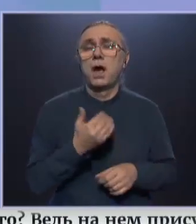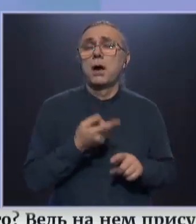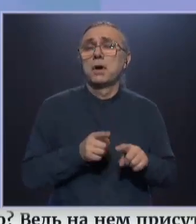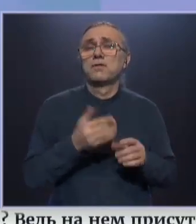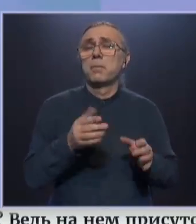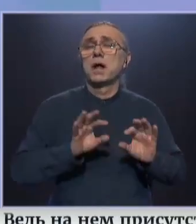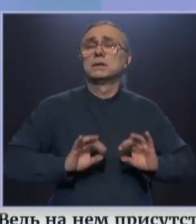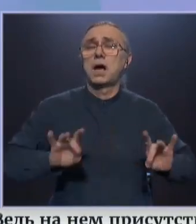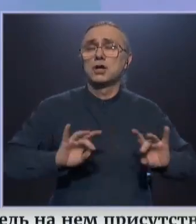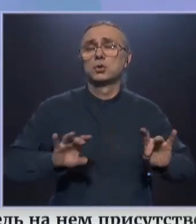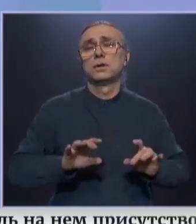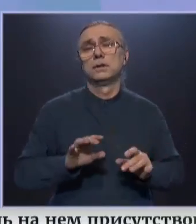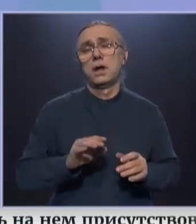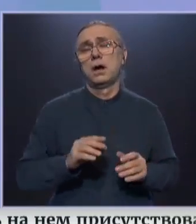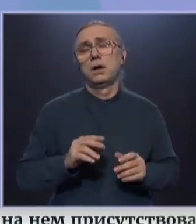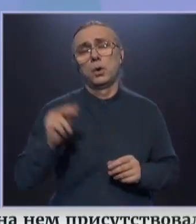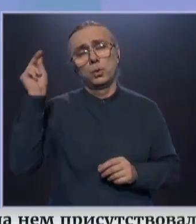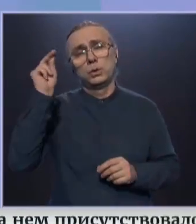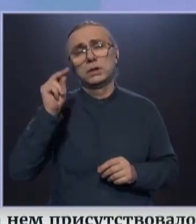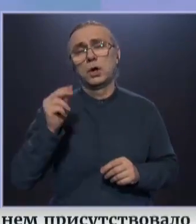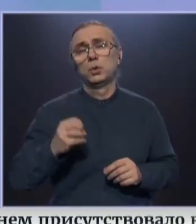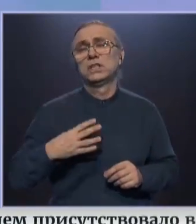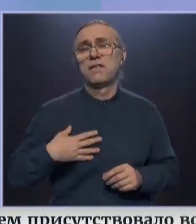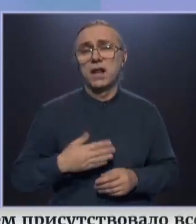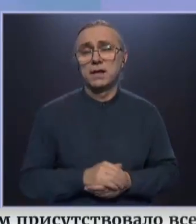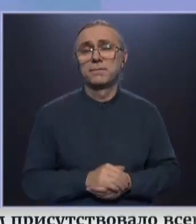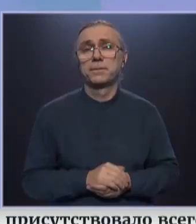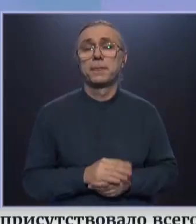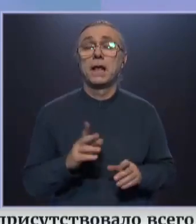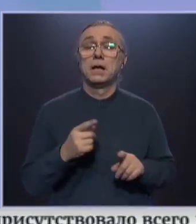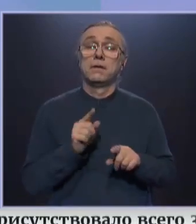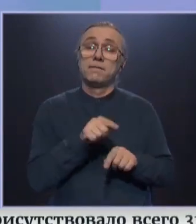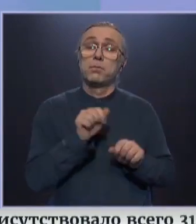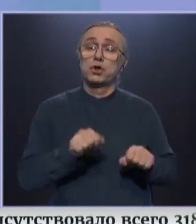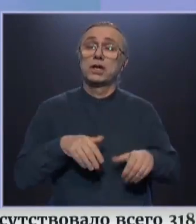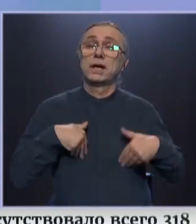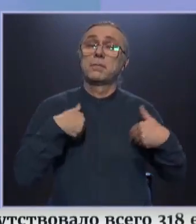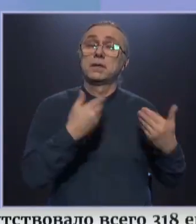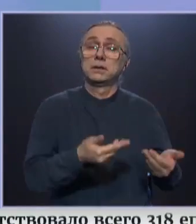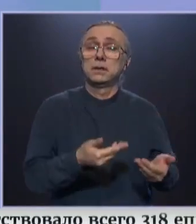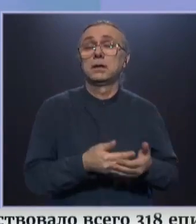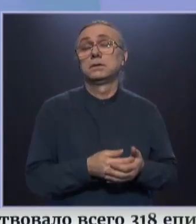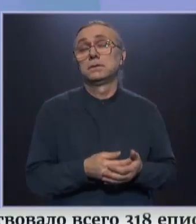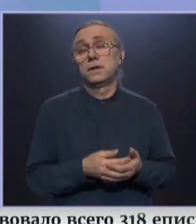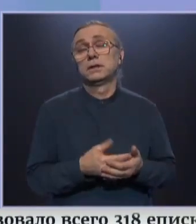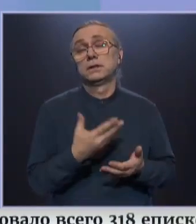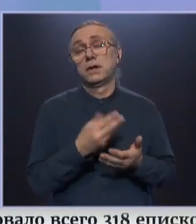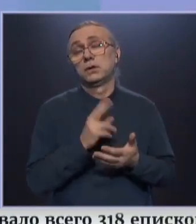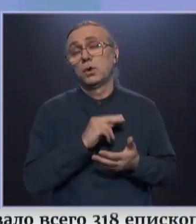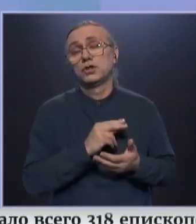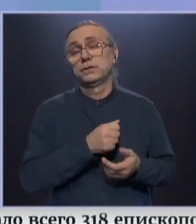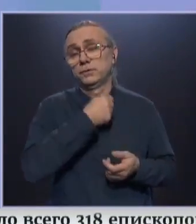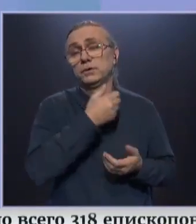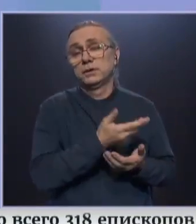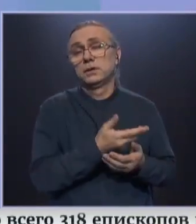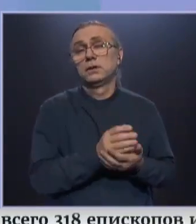которые обязательно надо пройти. Но рекомендовать вы можете своему чаду, ребенку, своим детям, что,